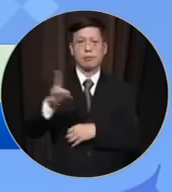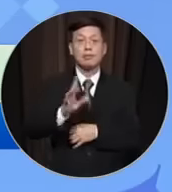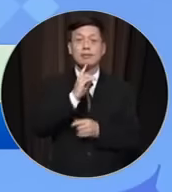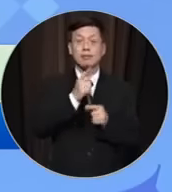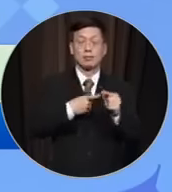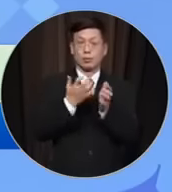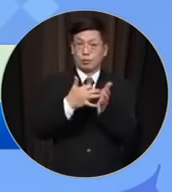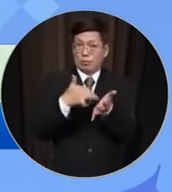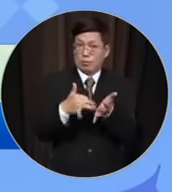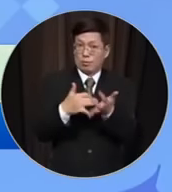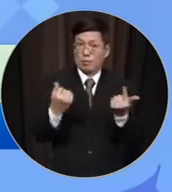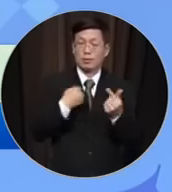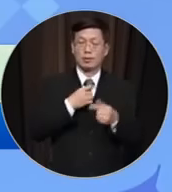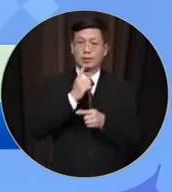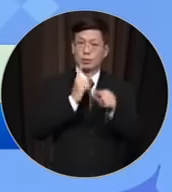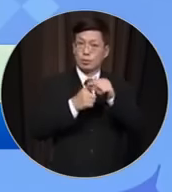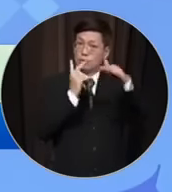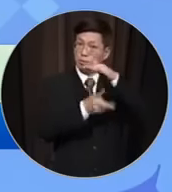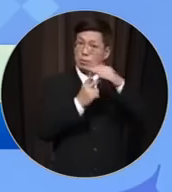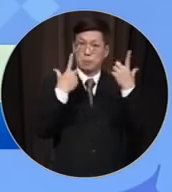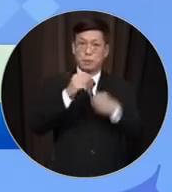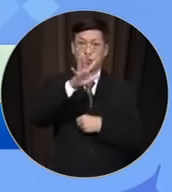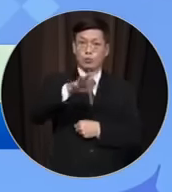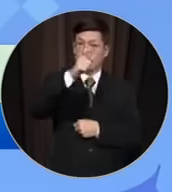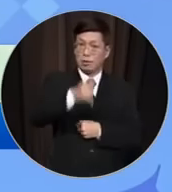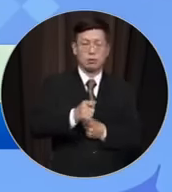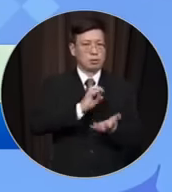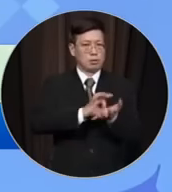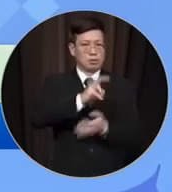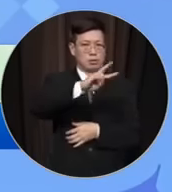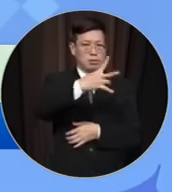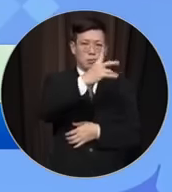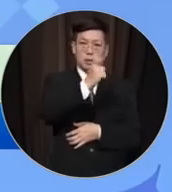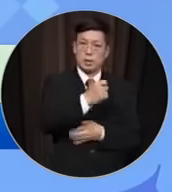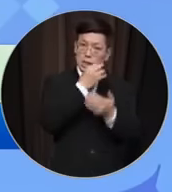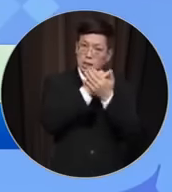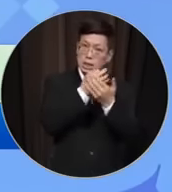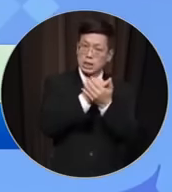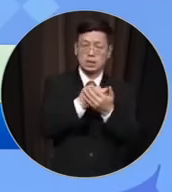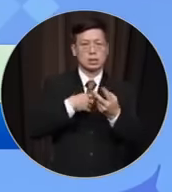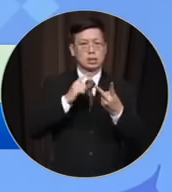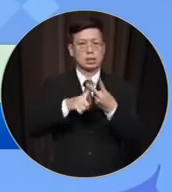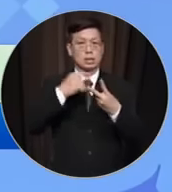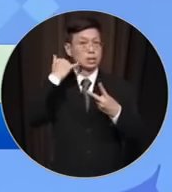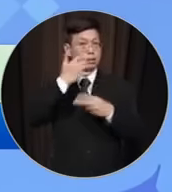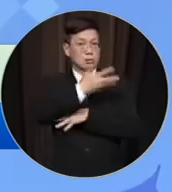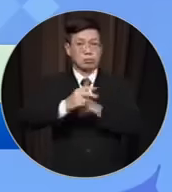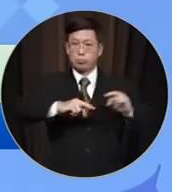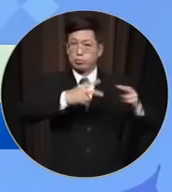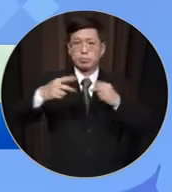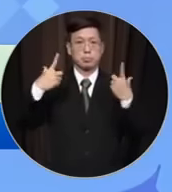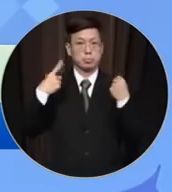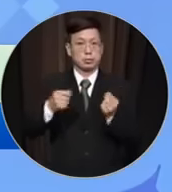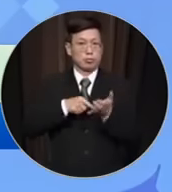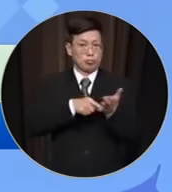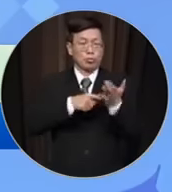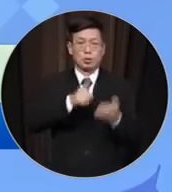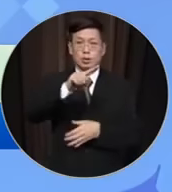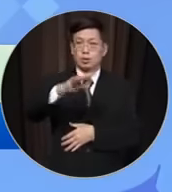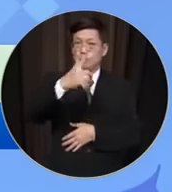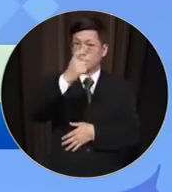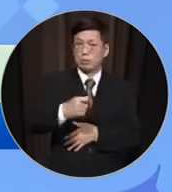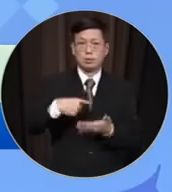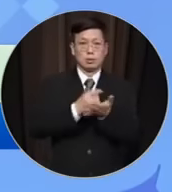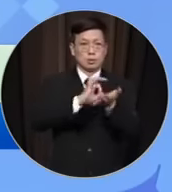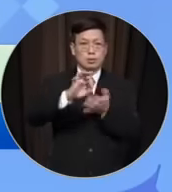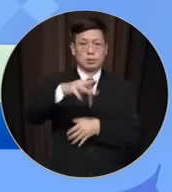二高的预算原编列5000亿，只用了2400亿；基隆河整治的预算原编列1500亿，只